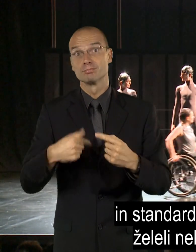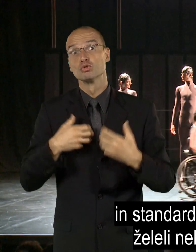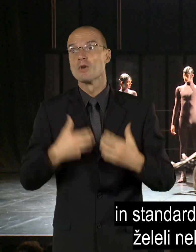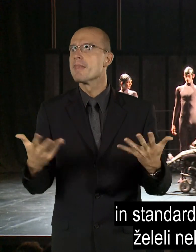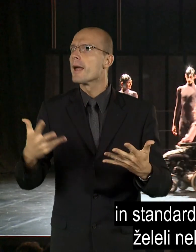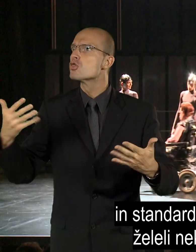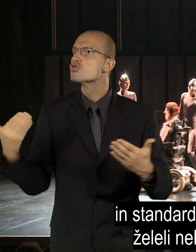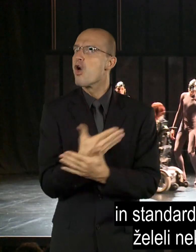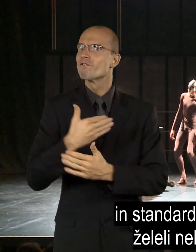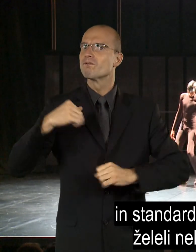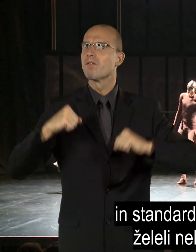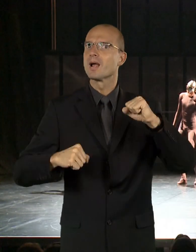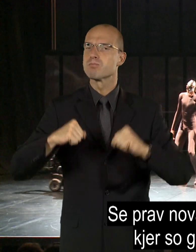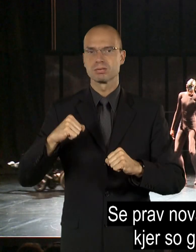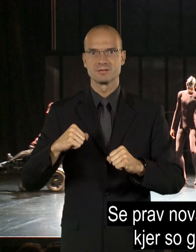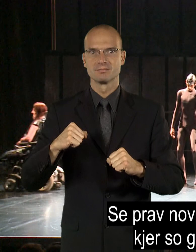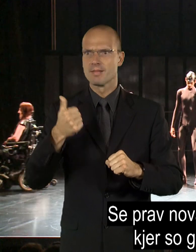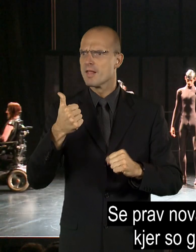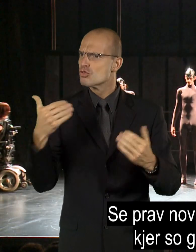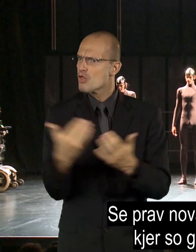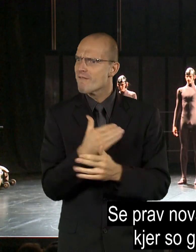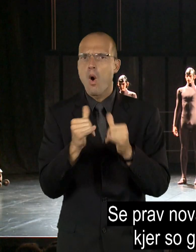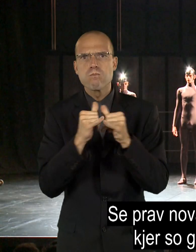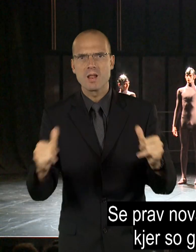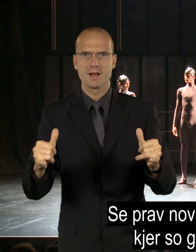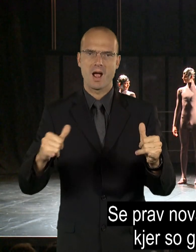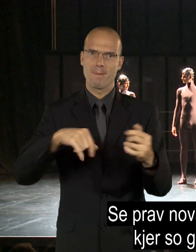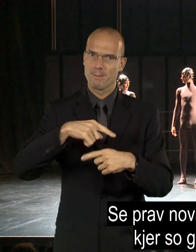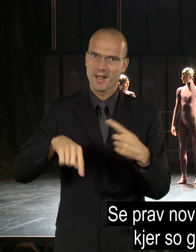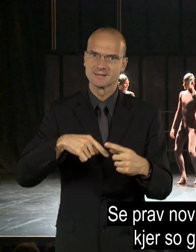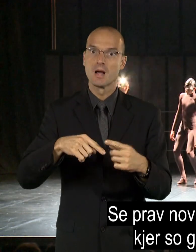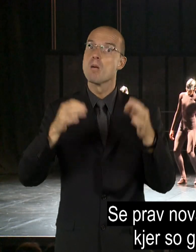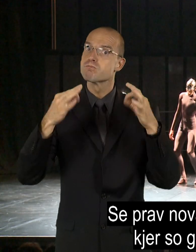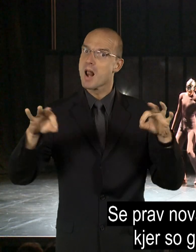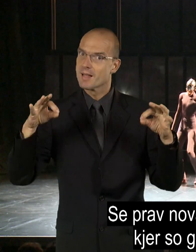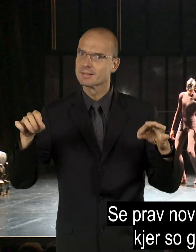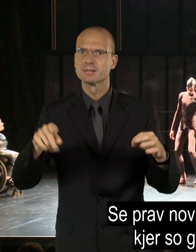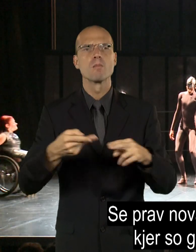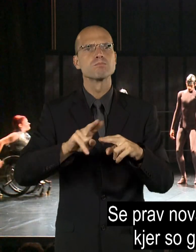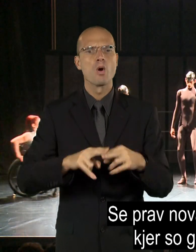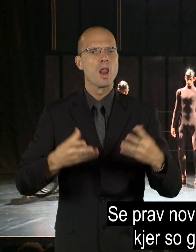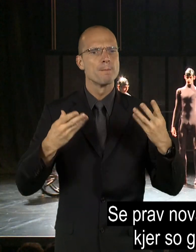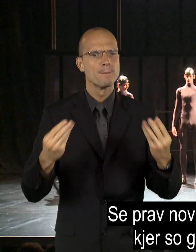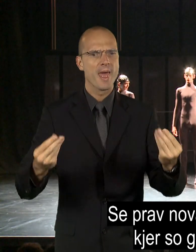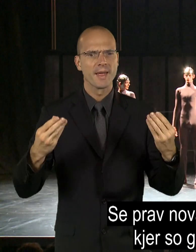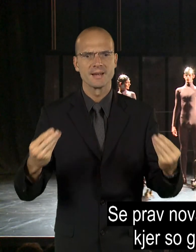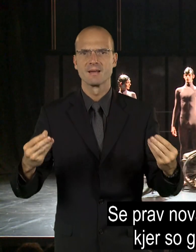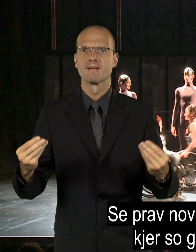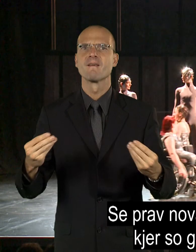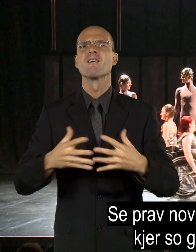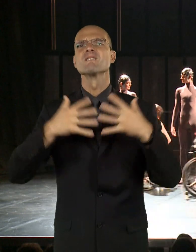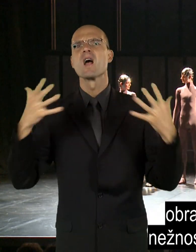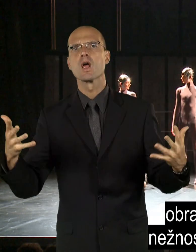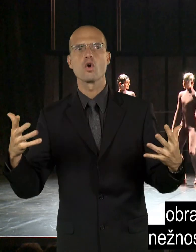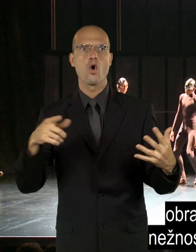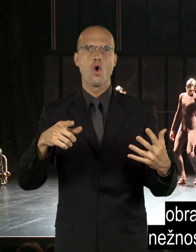neki nov gib ustvariti, se pravi nova zvrst plesa, kot je balet, kjer so gibi bolj mehki, z